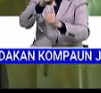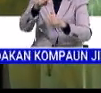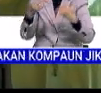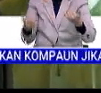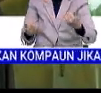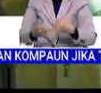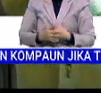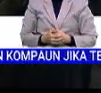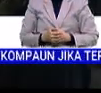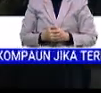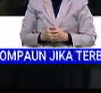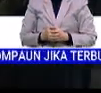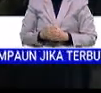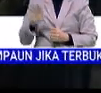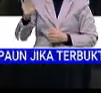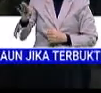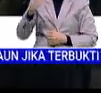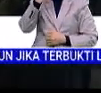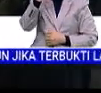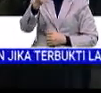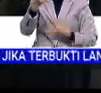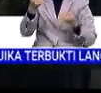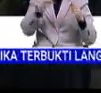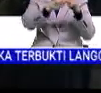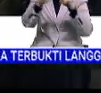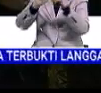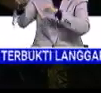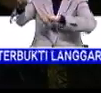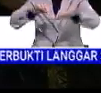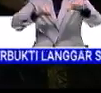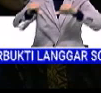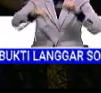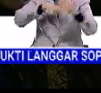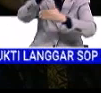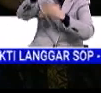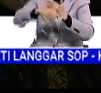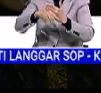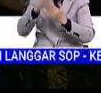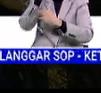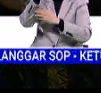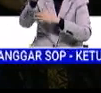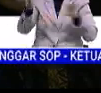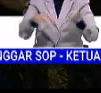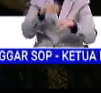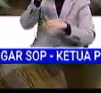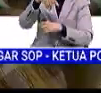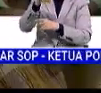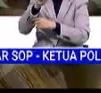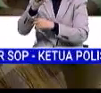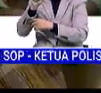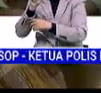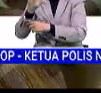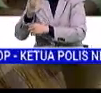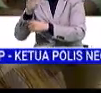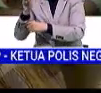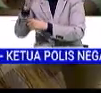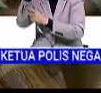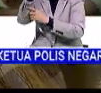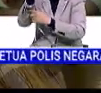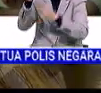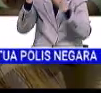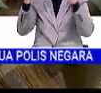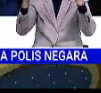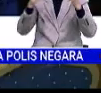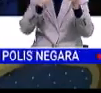sana. Beliau turut menambah pelbagai aktiviti dan program akan dilakukan PSSGM bagi terus melahirkan lebih